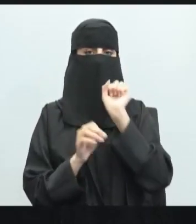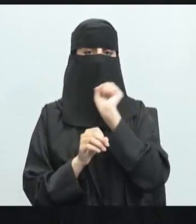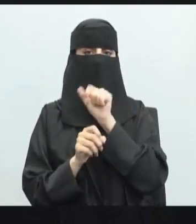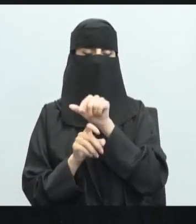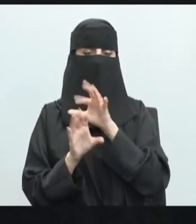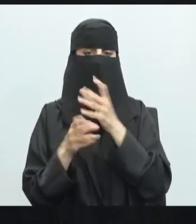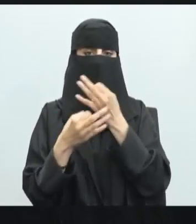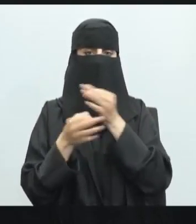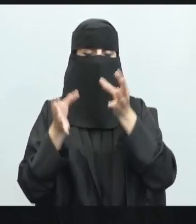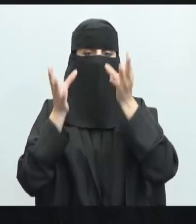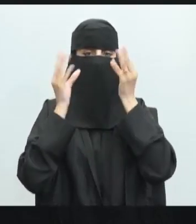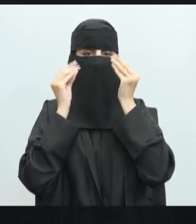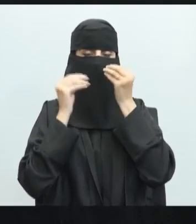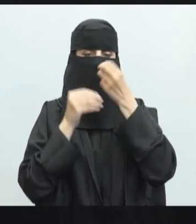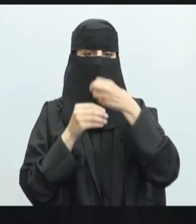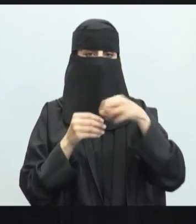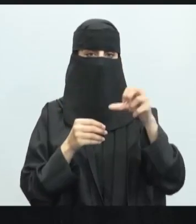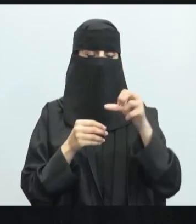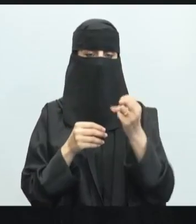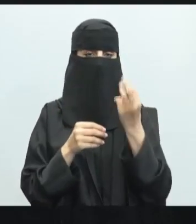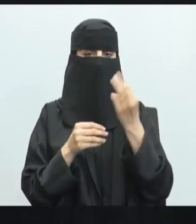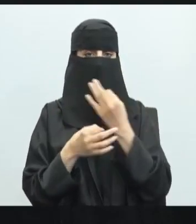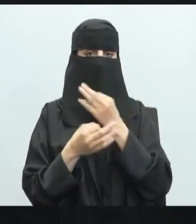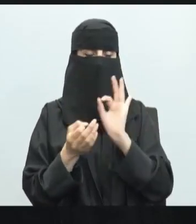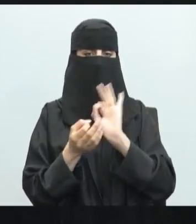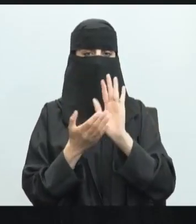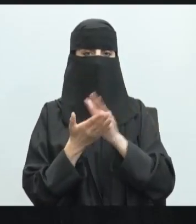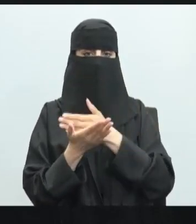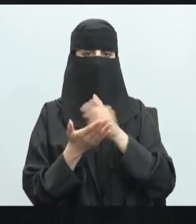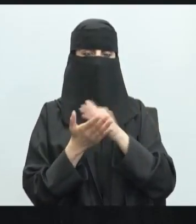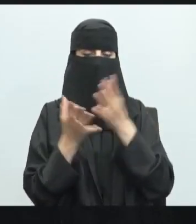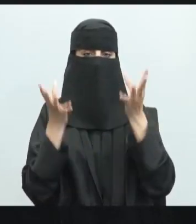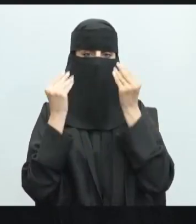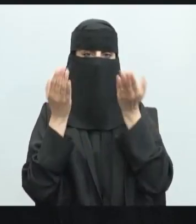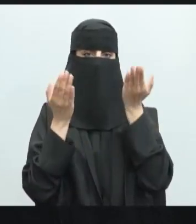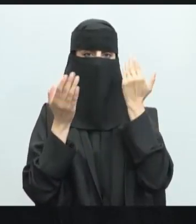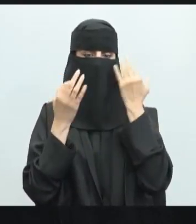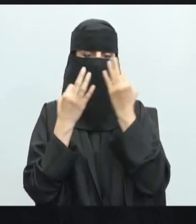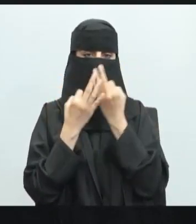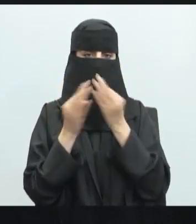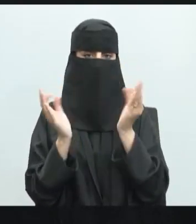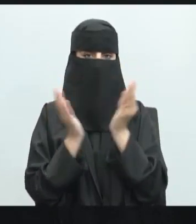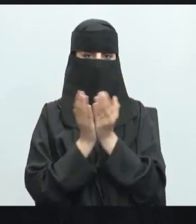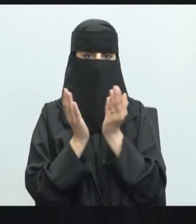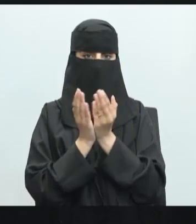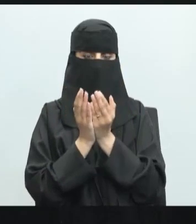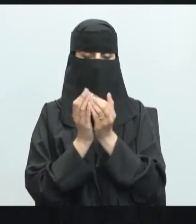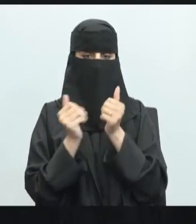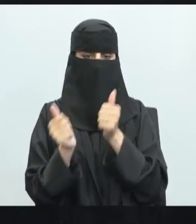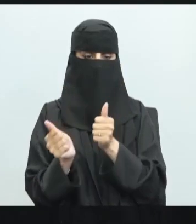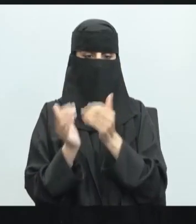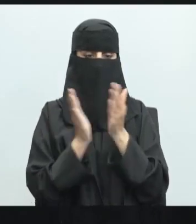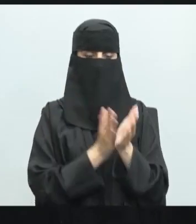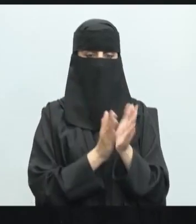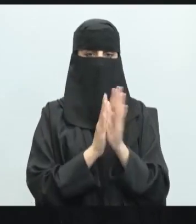الوحدة الثالثة؟ سنقدم لك تغذية راجع وسنسترجع المعلومات التي قمنا بدراستها سويا.